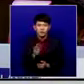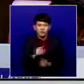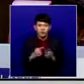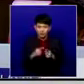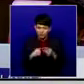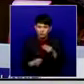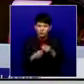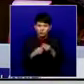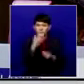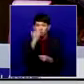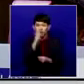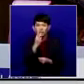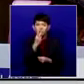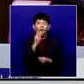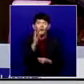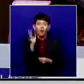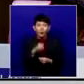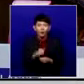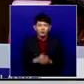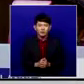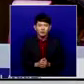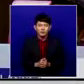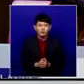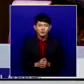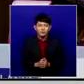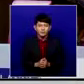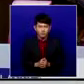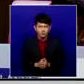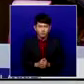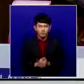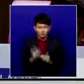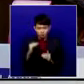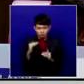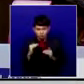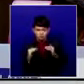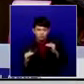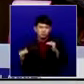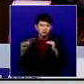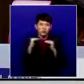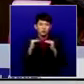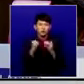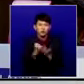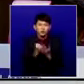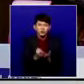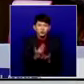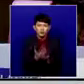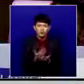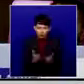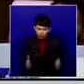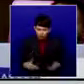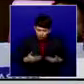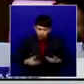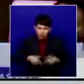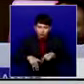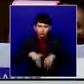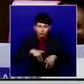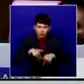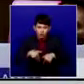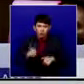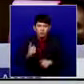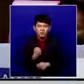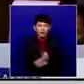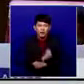ะเพื่อเป็นสีสันแล้วก็มันจะลดความเหลื่อมล้ำเป็นการสร้างความมั่งคั่งสู่ชุมชนแรงงานที่หลั่งไหลแห่เข้ามาในกรุงเ